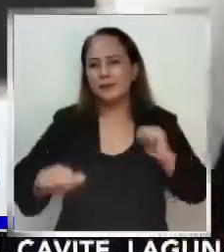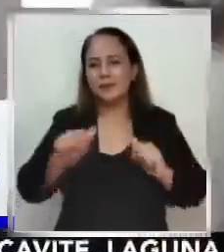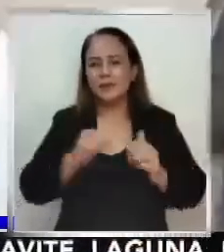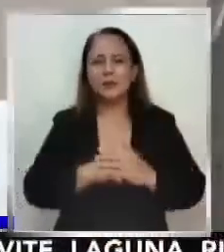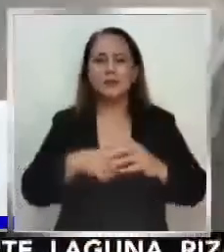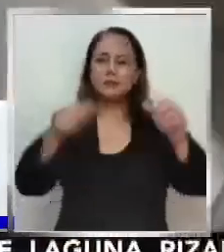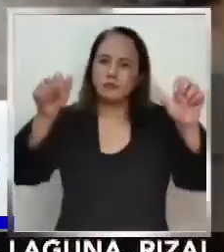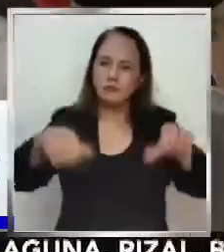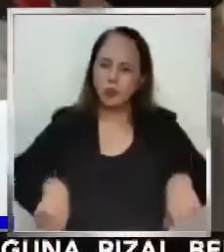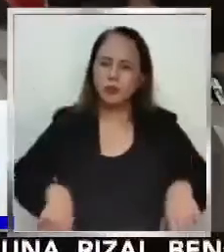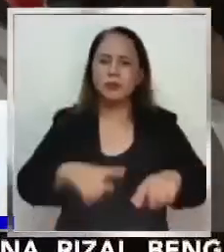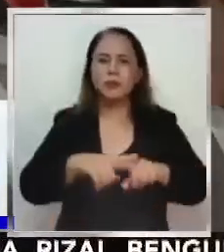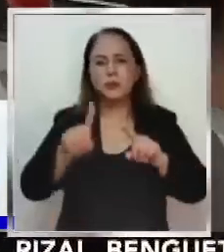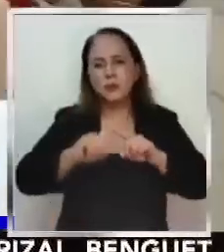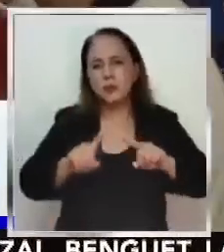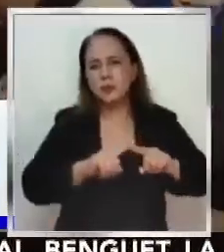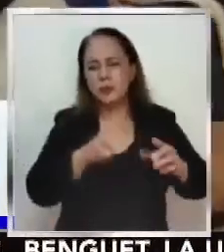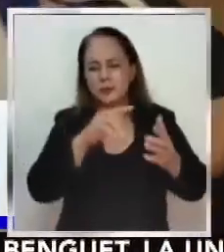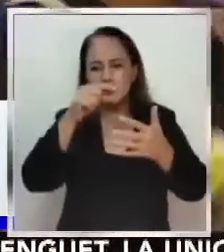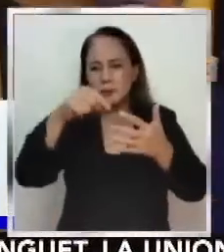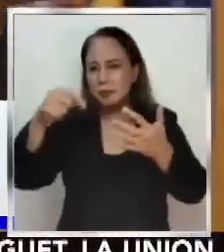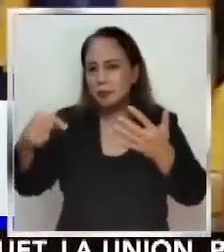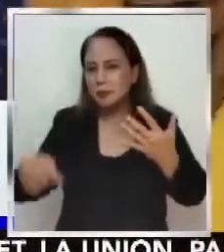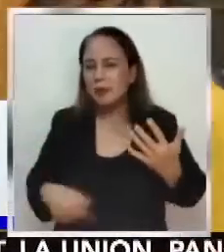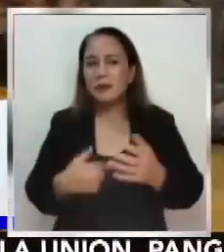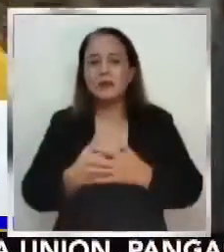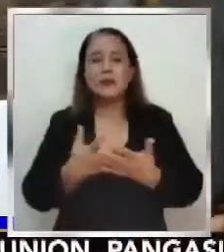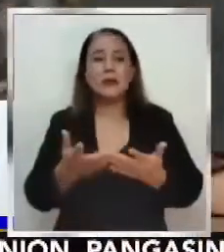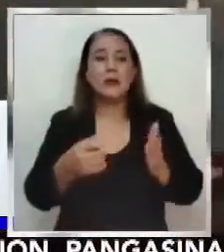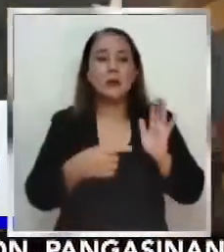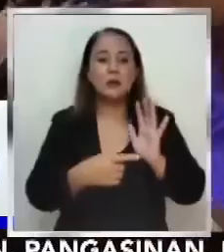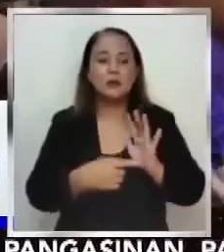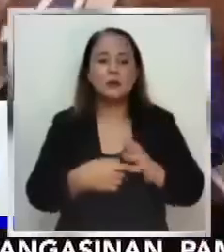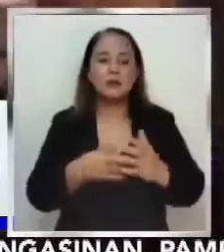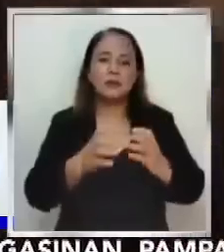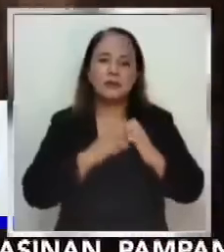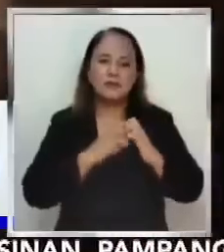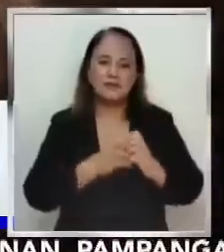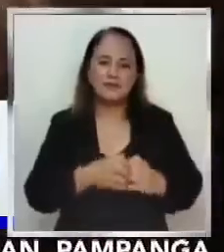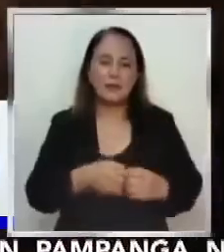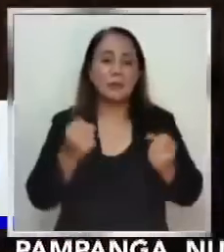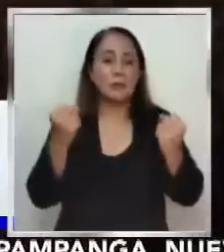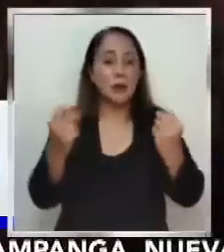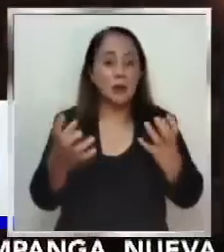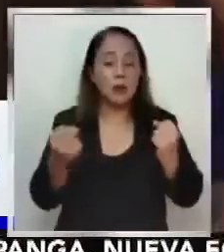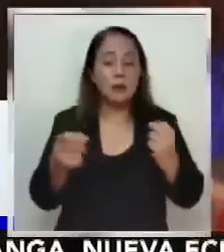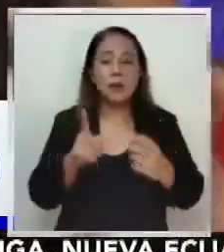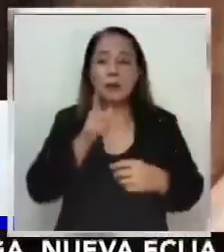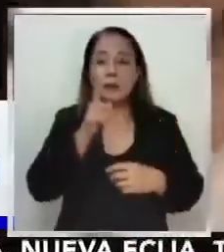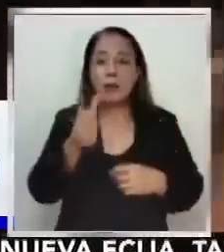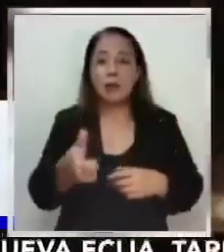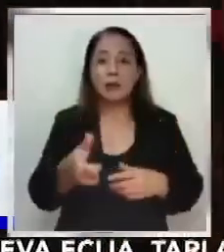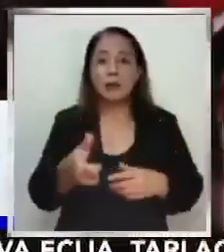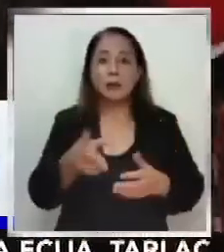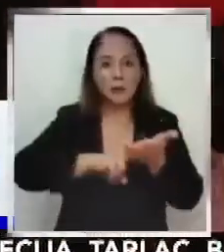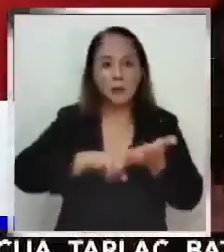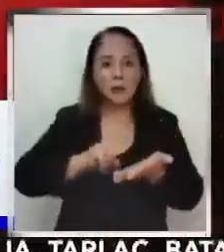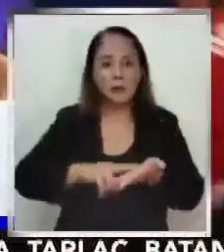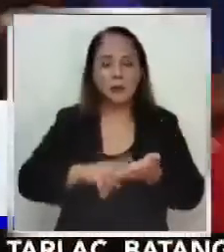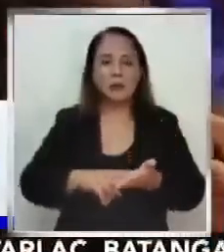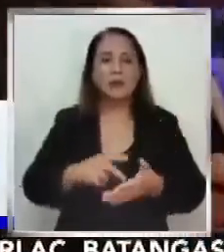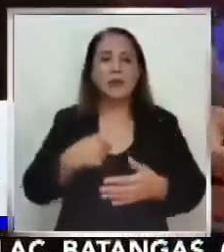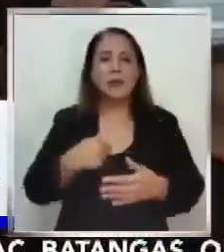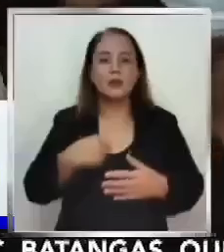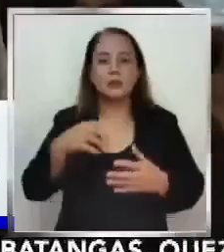maging ang mascot ng Voltes 5, patok sa mga kapuso. Marami rin ang maswerteng nakapagpapirma ng kanilang Voltes 5